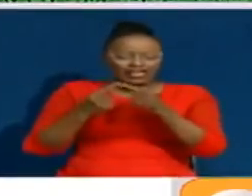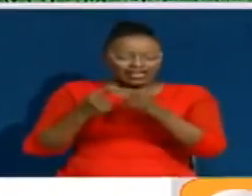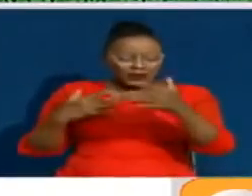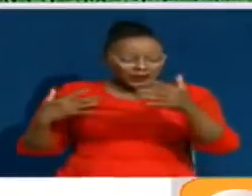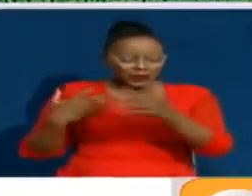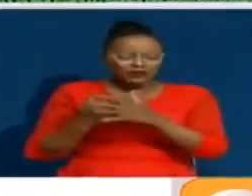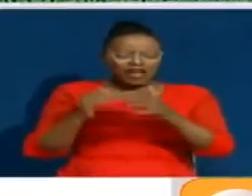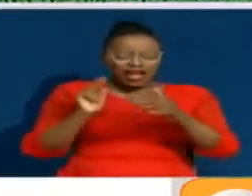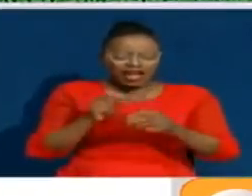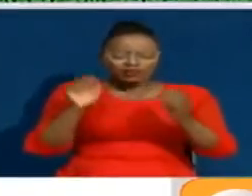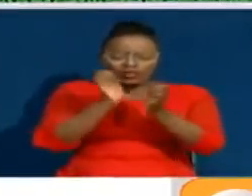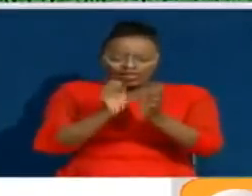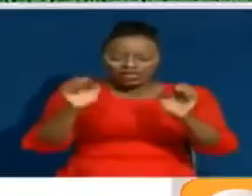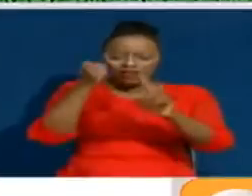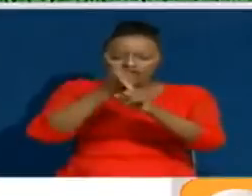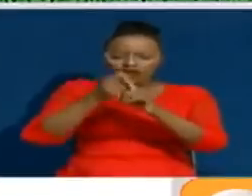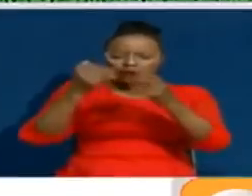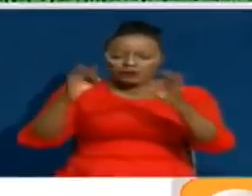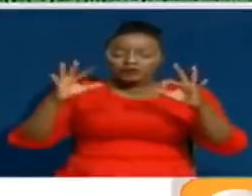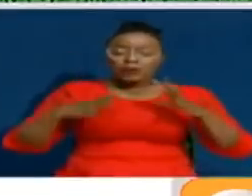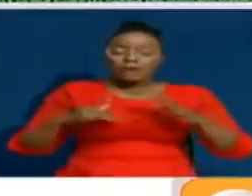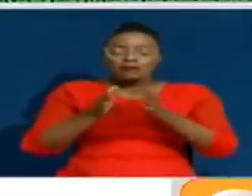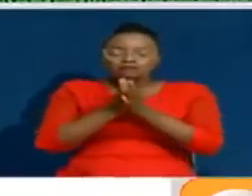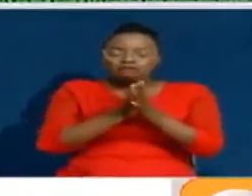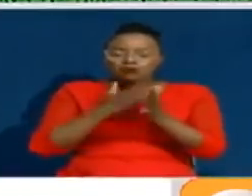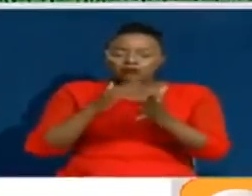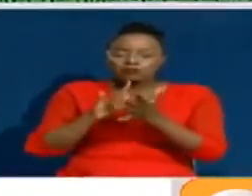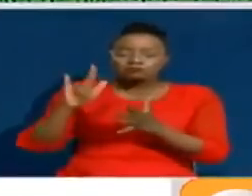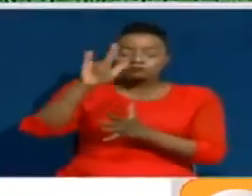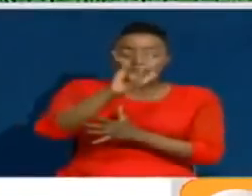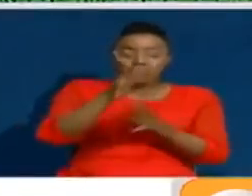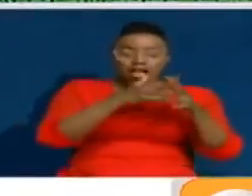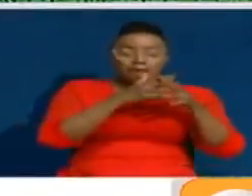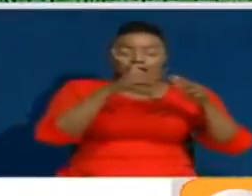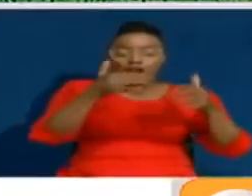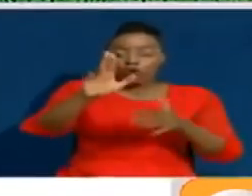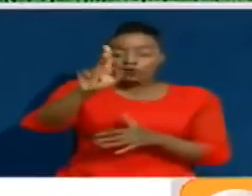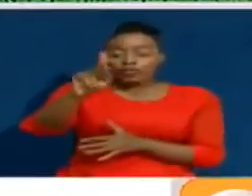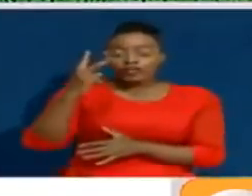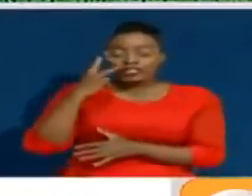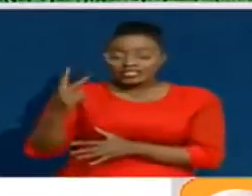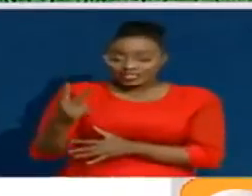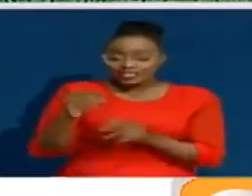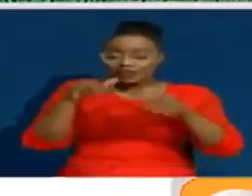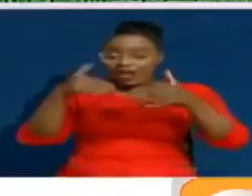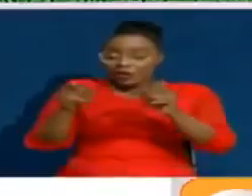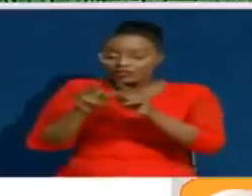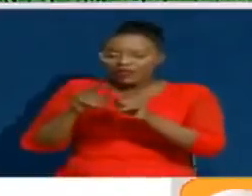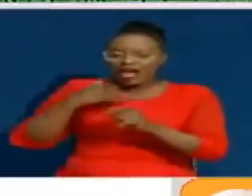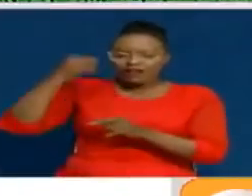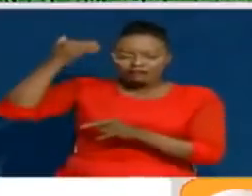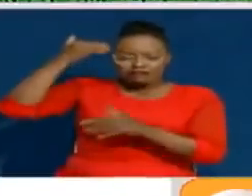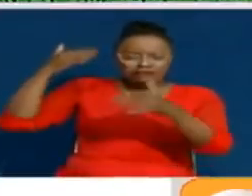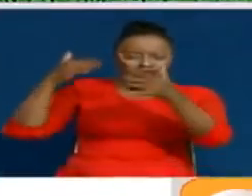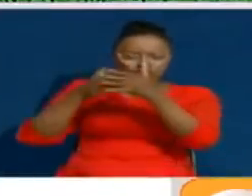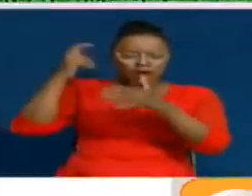ya kujikomboa bado kuna watu wanaolelia kwenda nchi za Ulaya au Marekani. Angalia walivyoweka kasumba kwenye akili